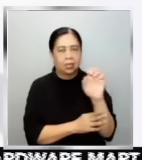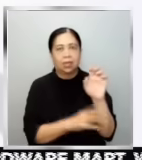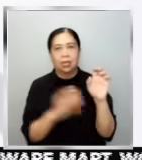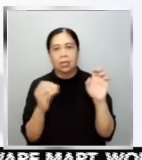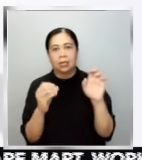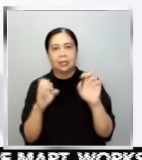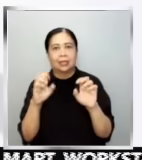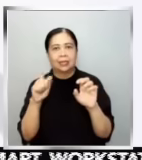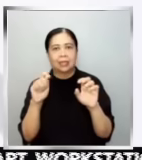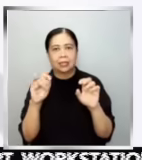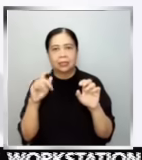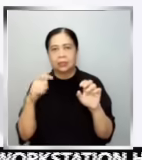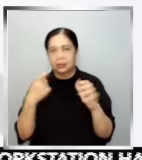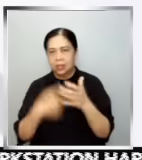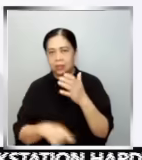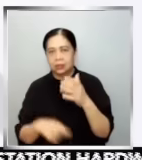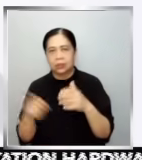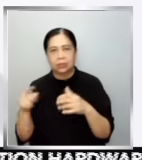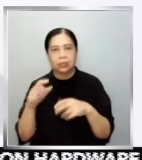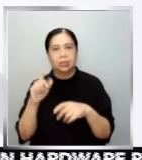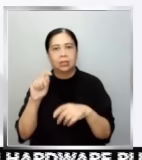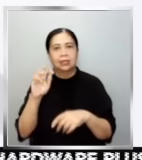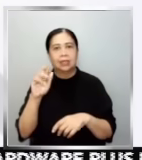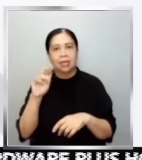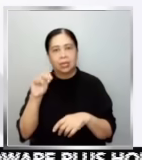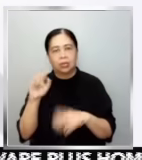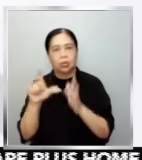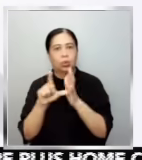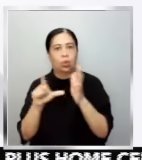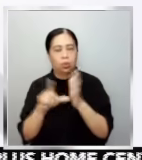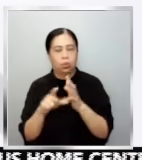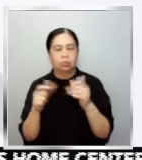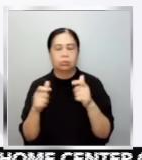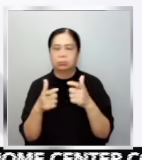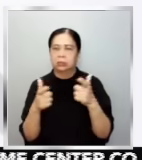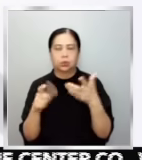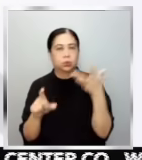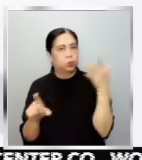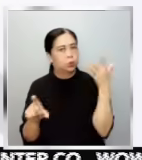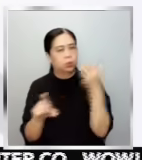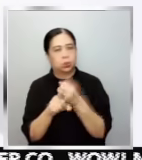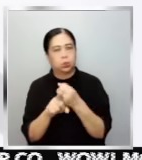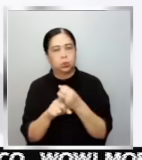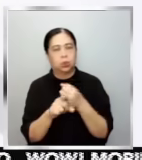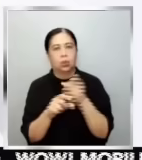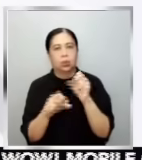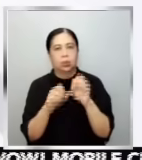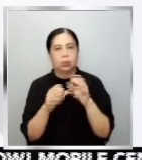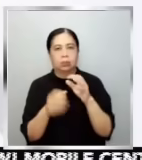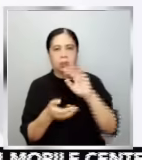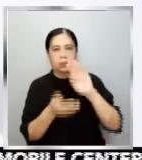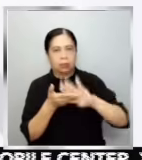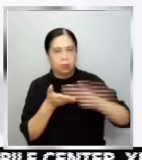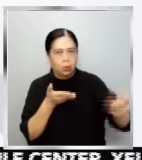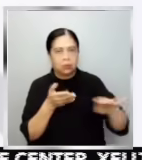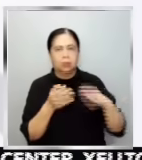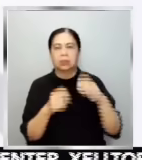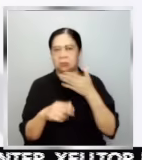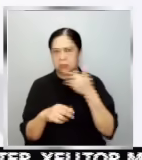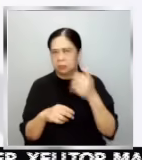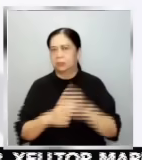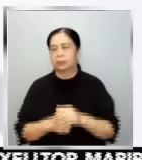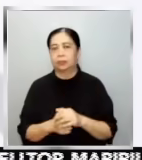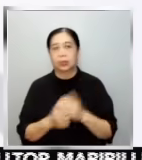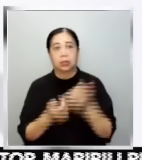tax sa ng train law sa petroleo malaking bagay po yan kapag yan ay natapyas Sinusubukan naming